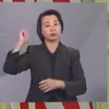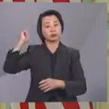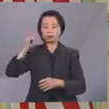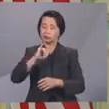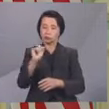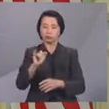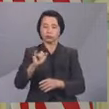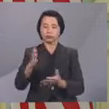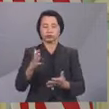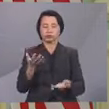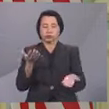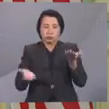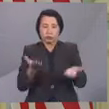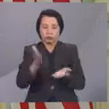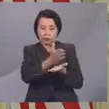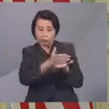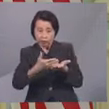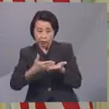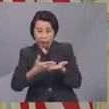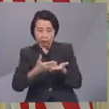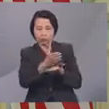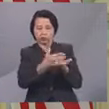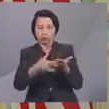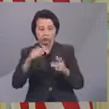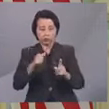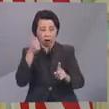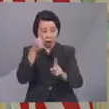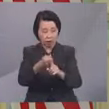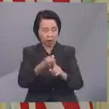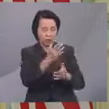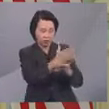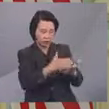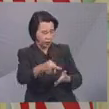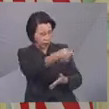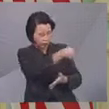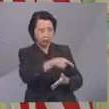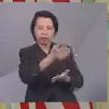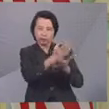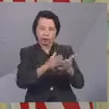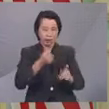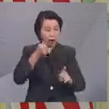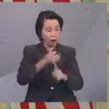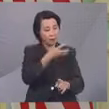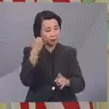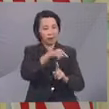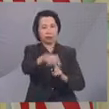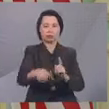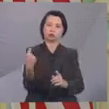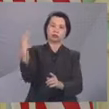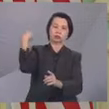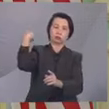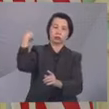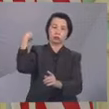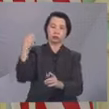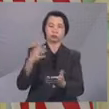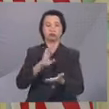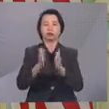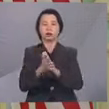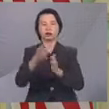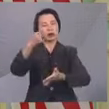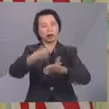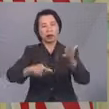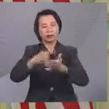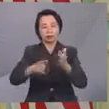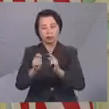Jadi mungkin sebahagiannya telah pun diarahkan untuk berpusing balik. Jadi apapun